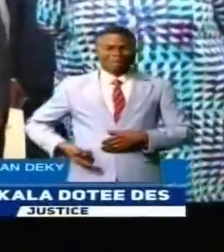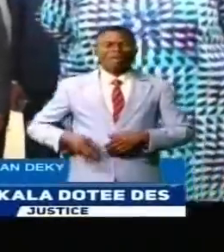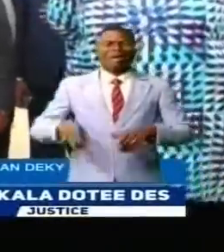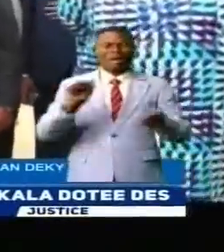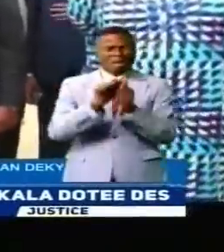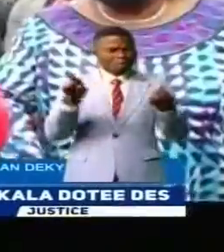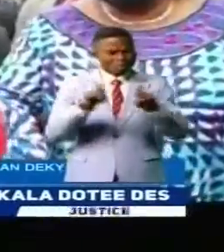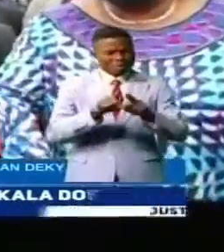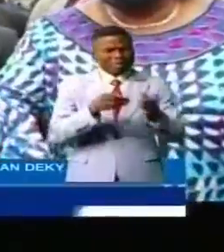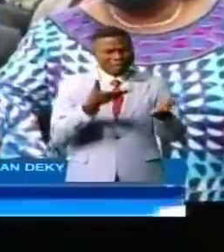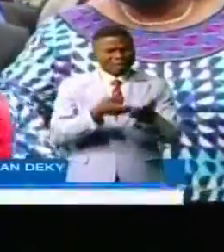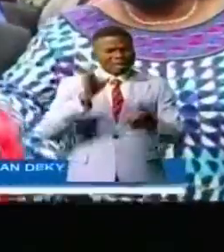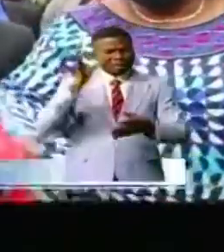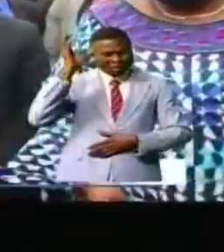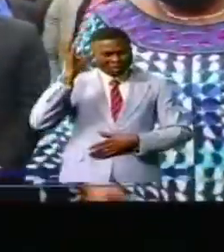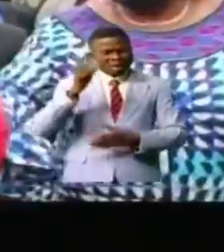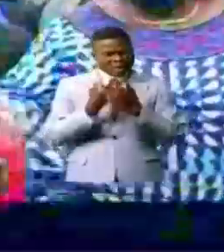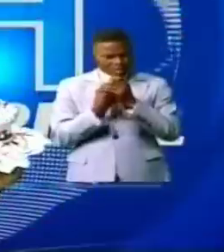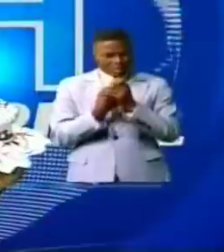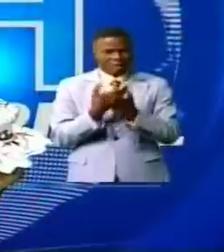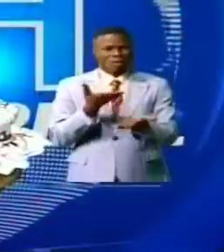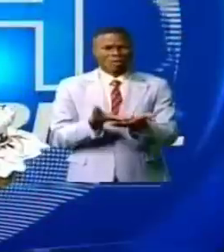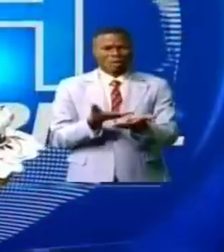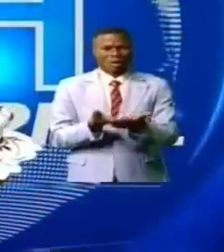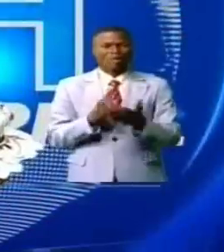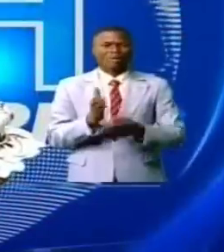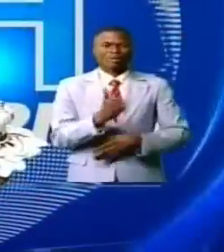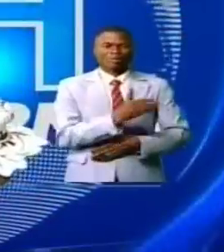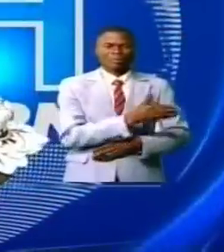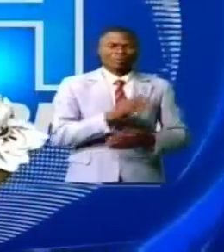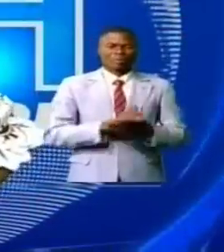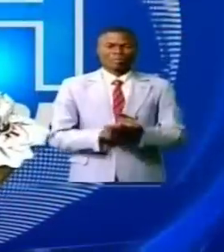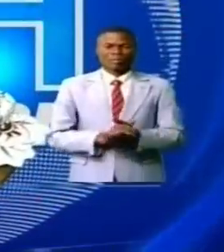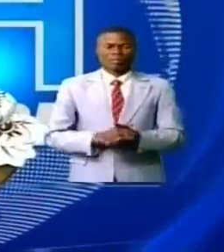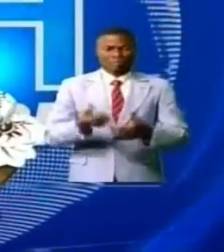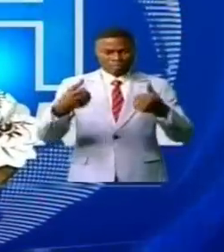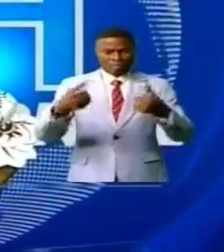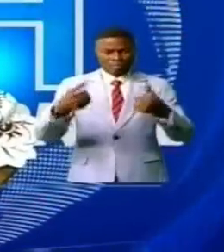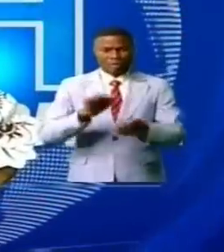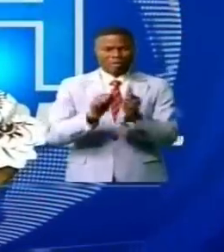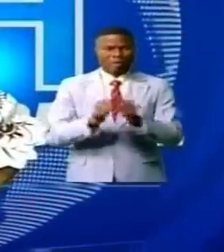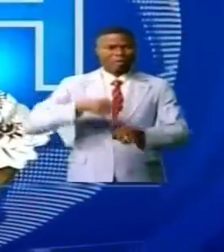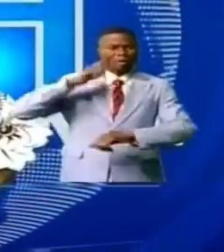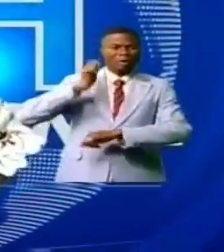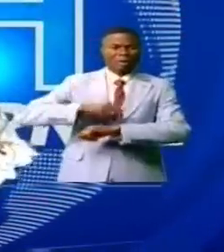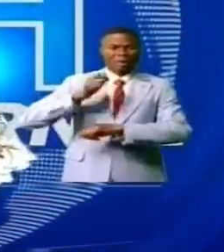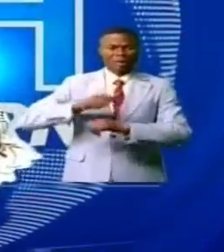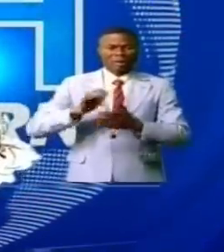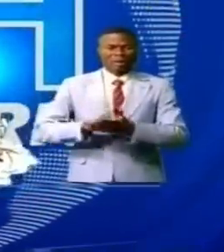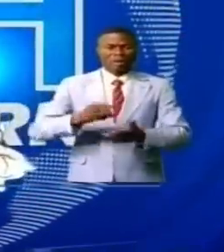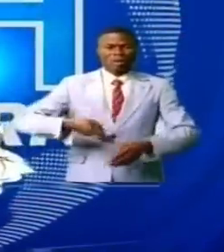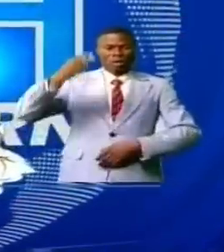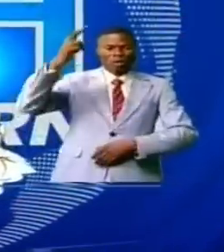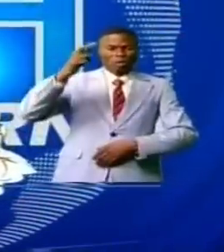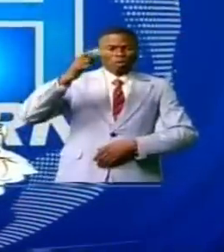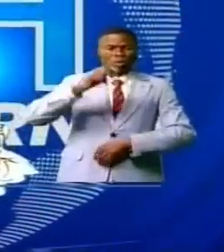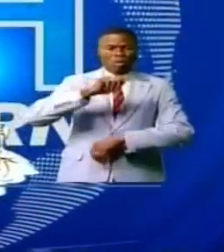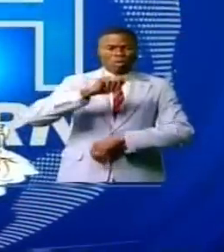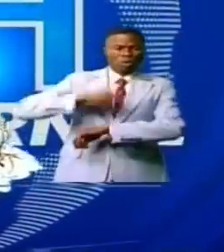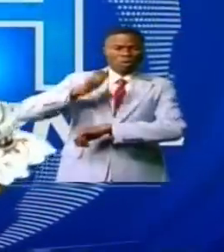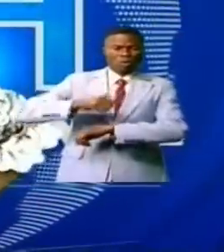même situation et cela dans les tout prochains jours. Restons dans le secteur de la justice. La haute cour militaire siégeant en